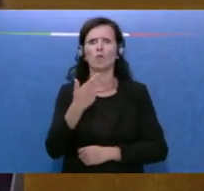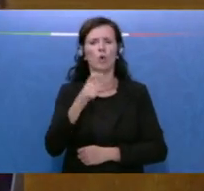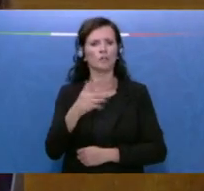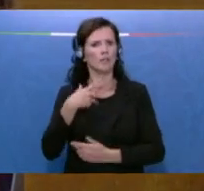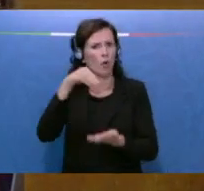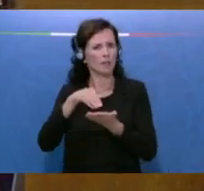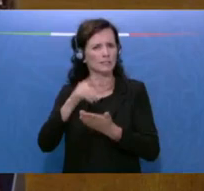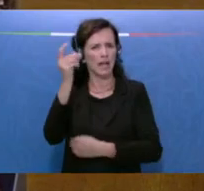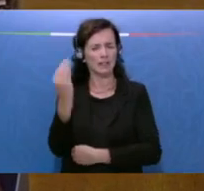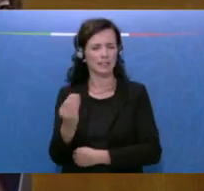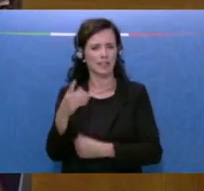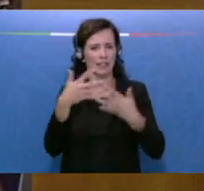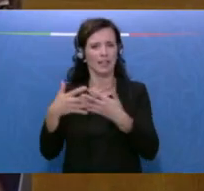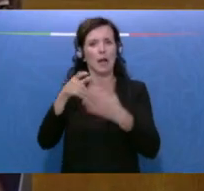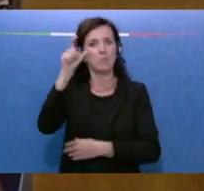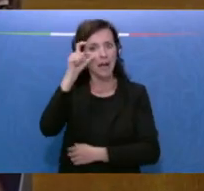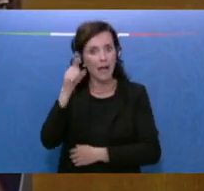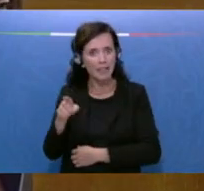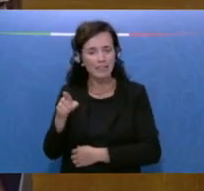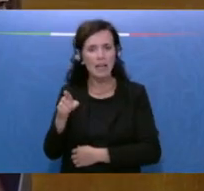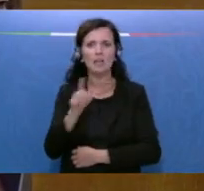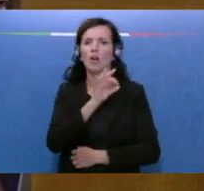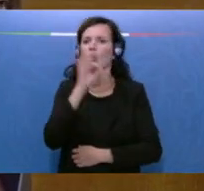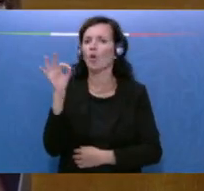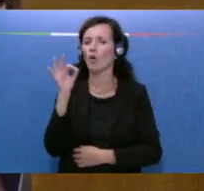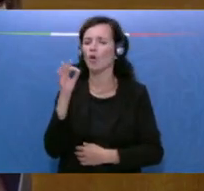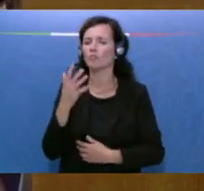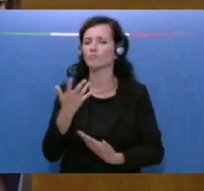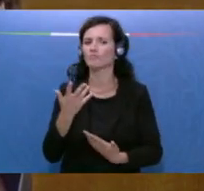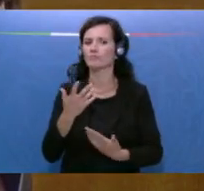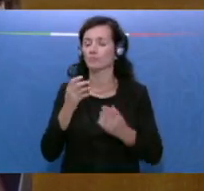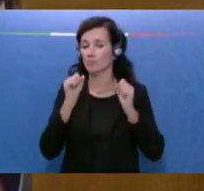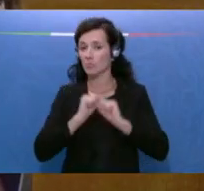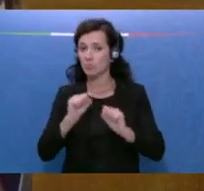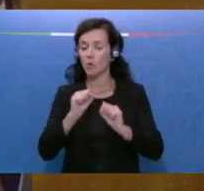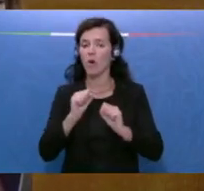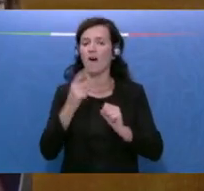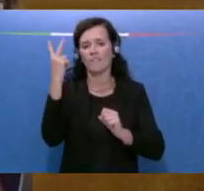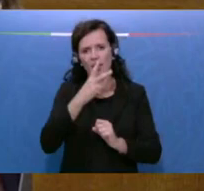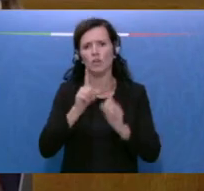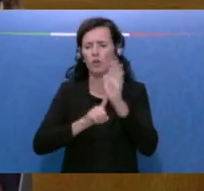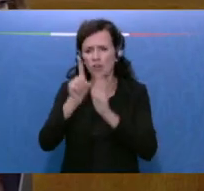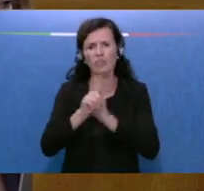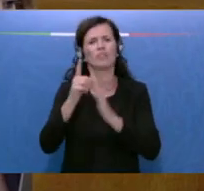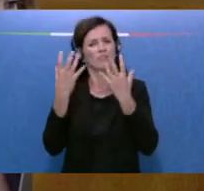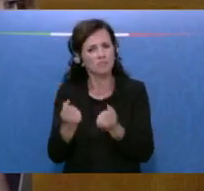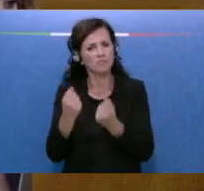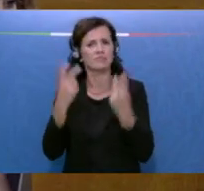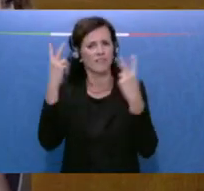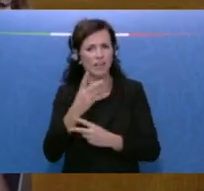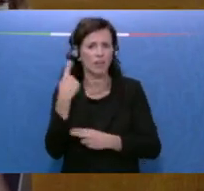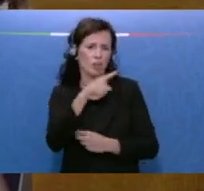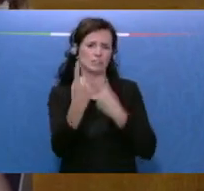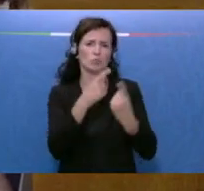e se insomma qualcosa di effettivo e di efficace si può fare sull'afghanistan senza il pieno coinvolgimento